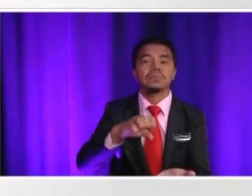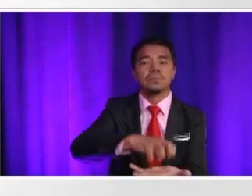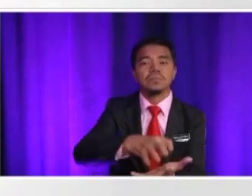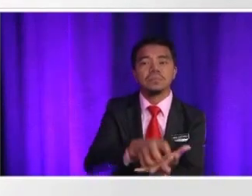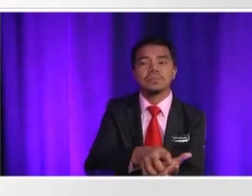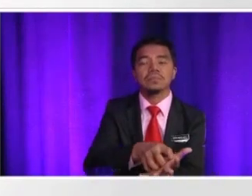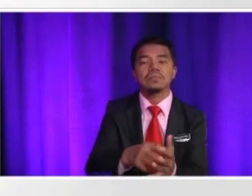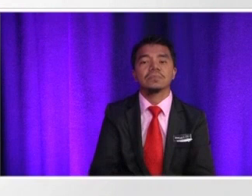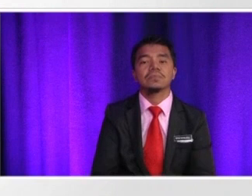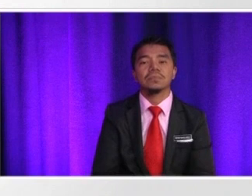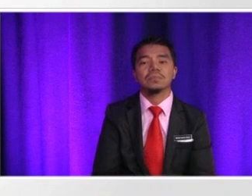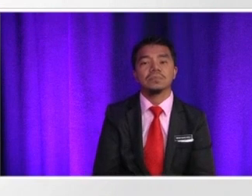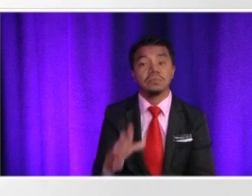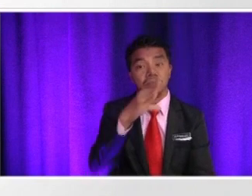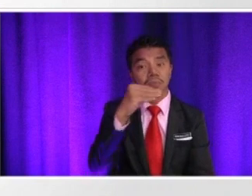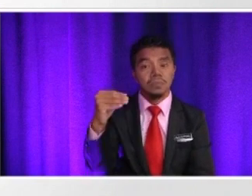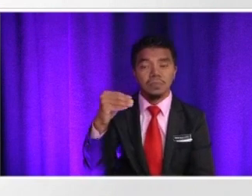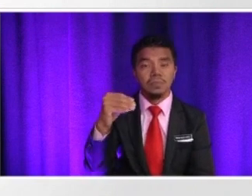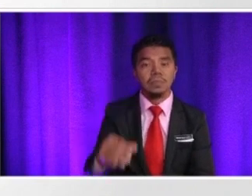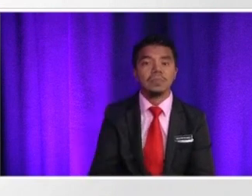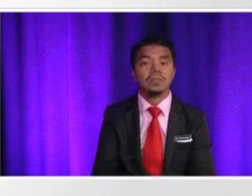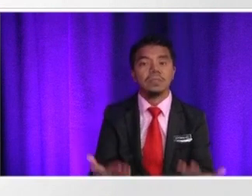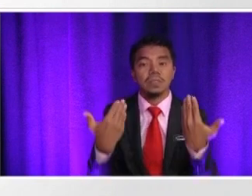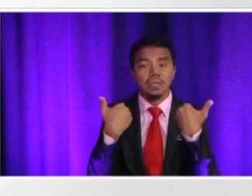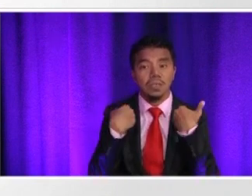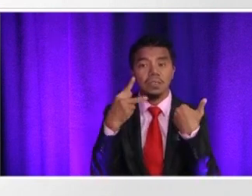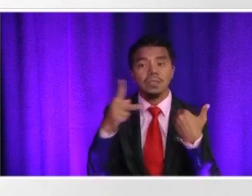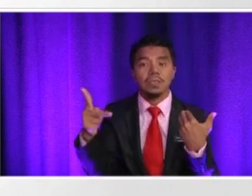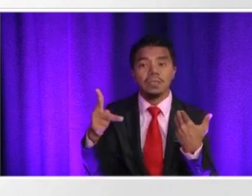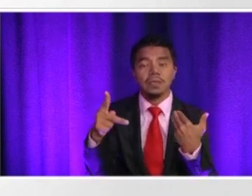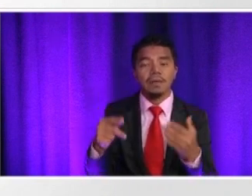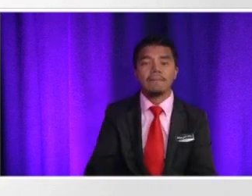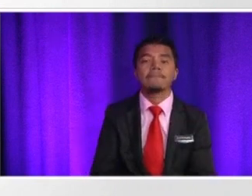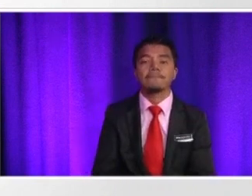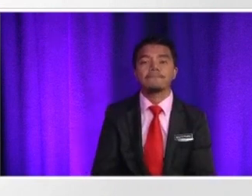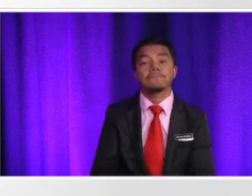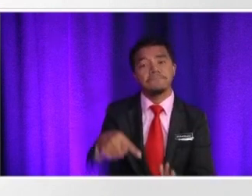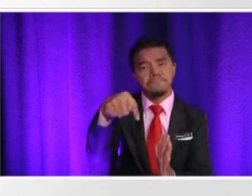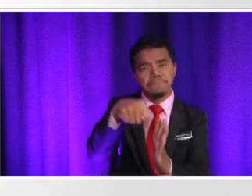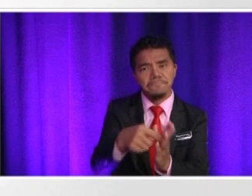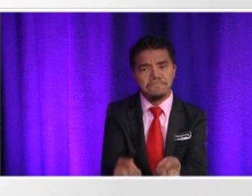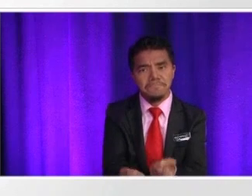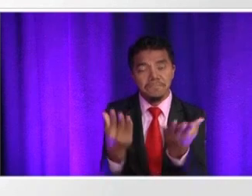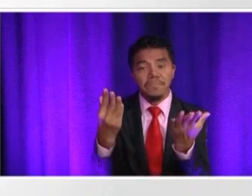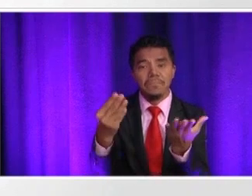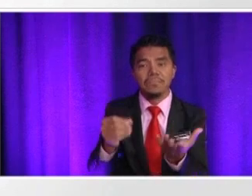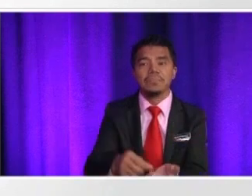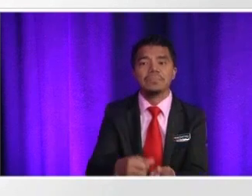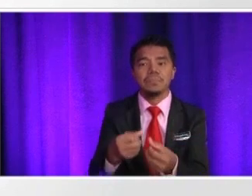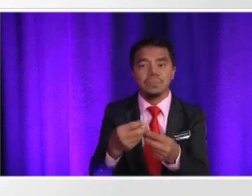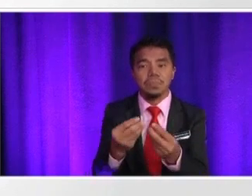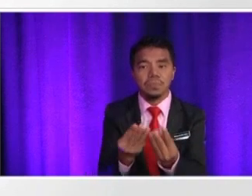dan serta peralatan masakan kek dan dia menghasilkan pelbagai tepung. Betul. Maksudnya dia